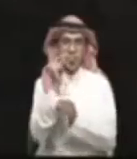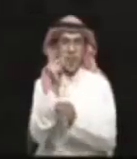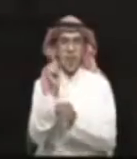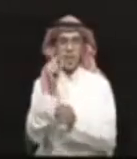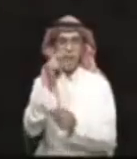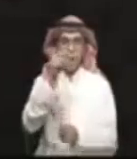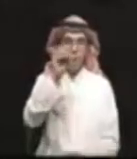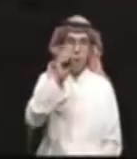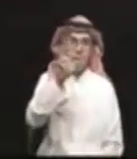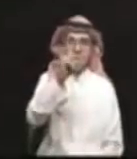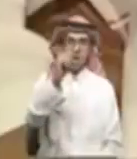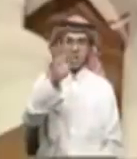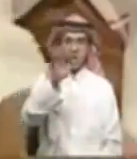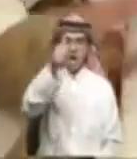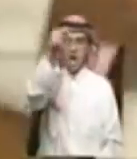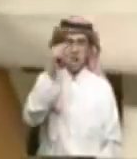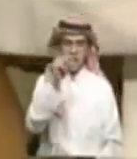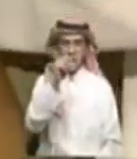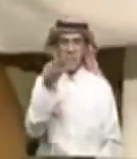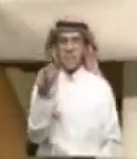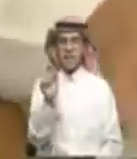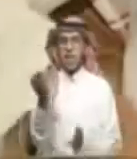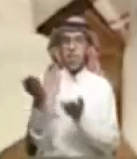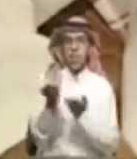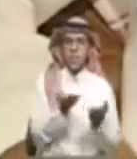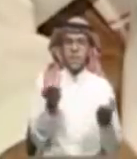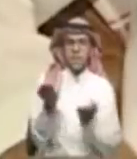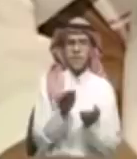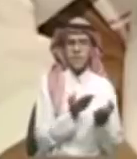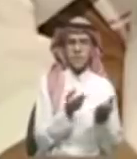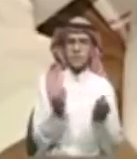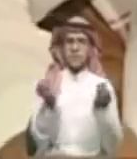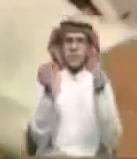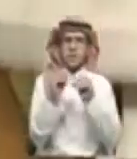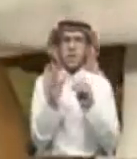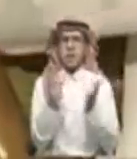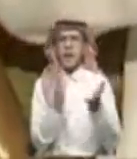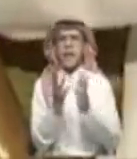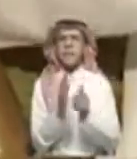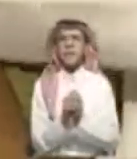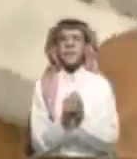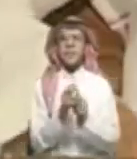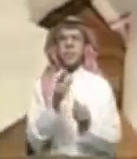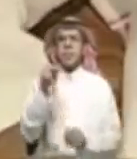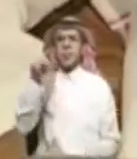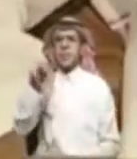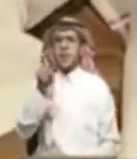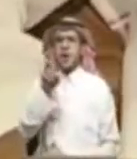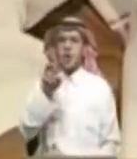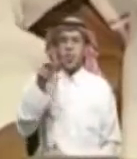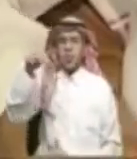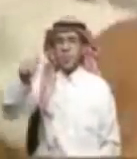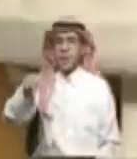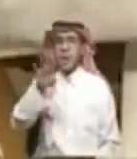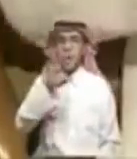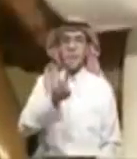والدعوة والإرشاد. تم استضاف خلال هذه المسيرة المباركة ما يقرب من 48 ألف